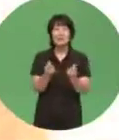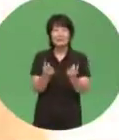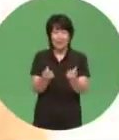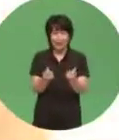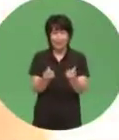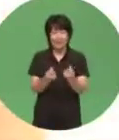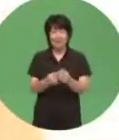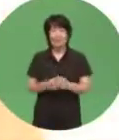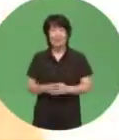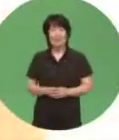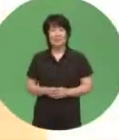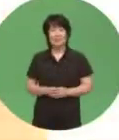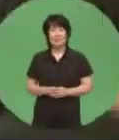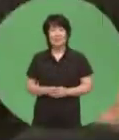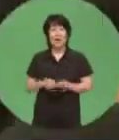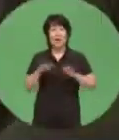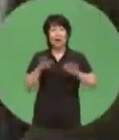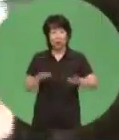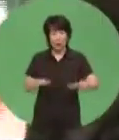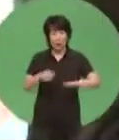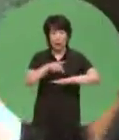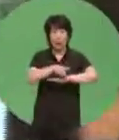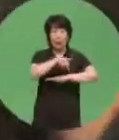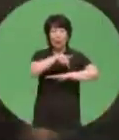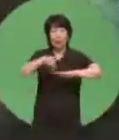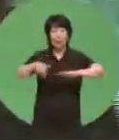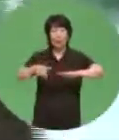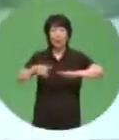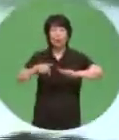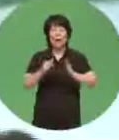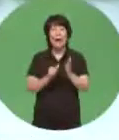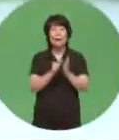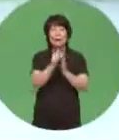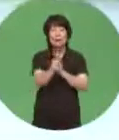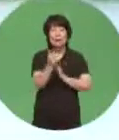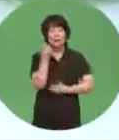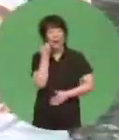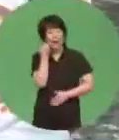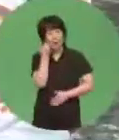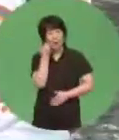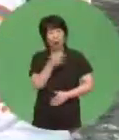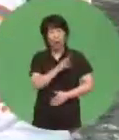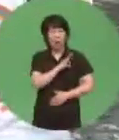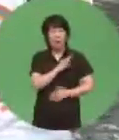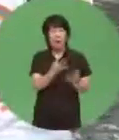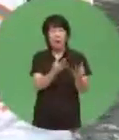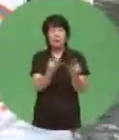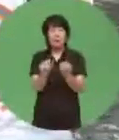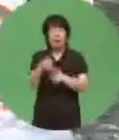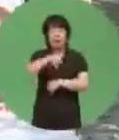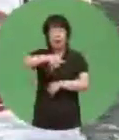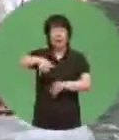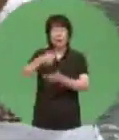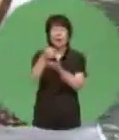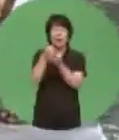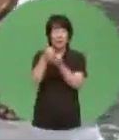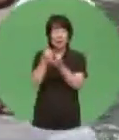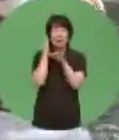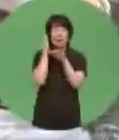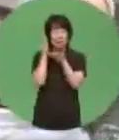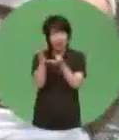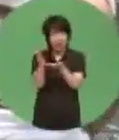ね。ここで福島キッズ in 生駒のプロジェクトリーダー澤部さんにお話を伺いました